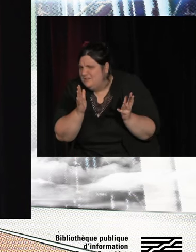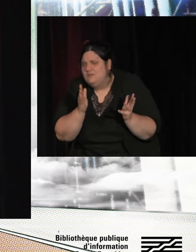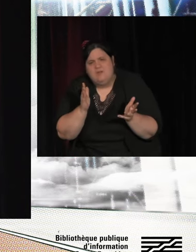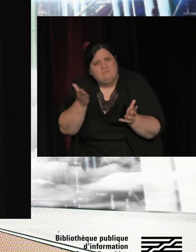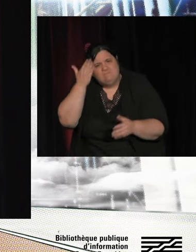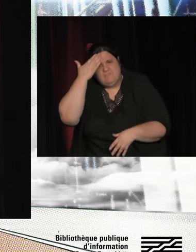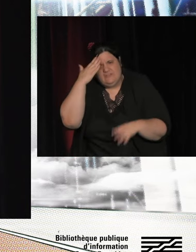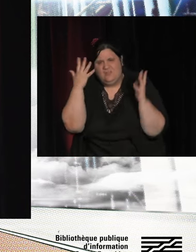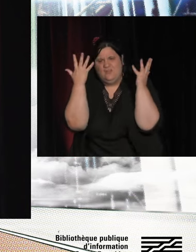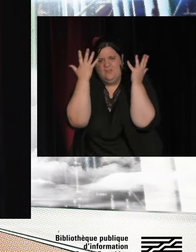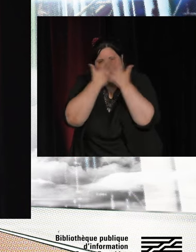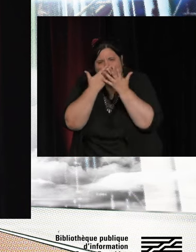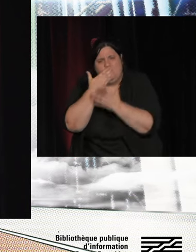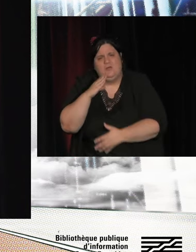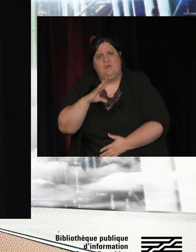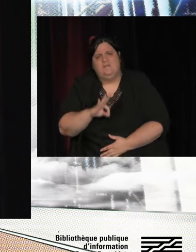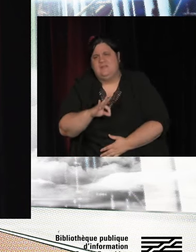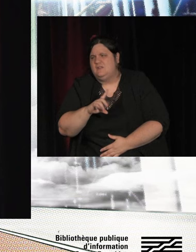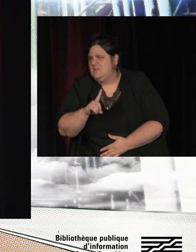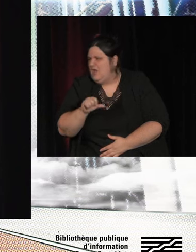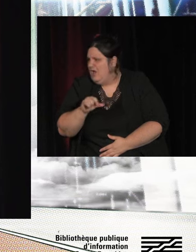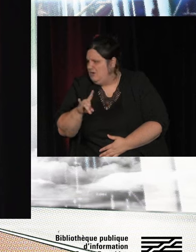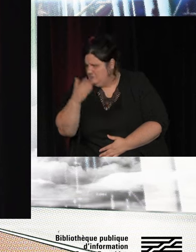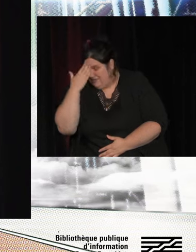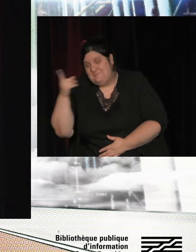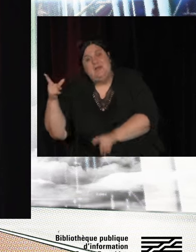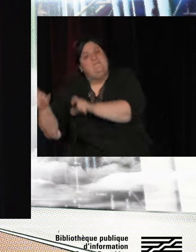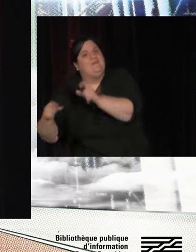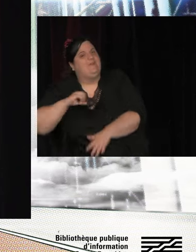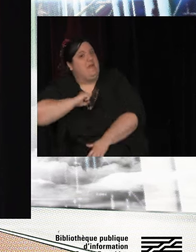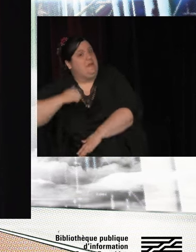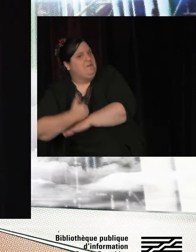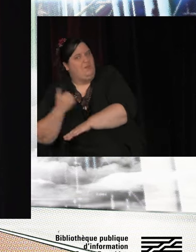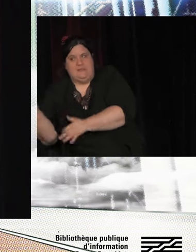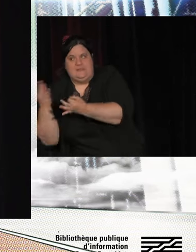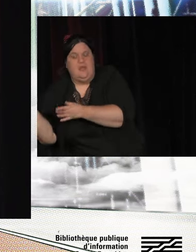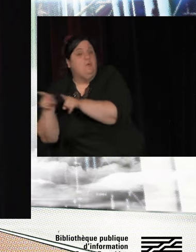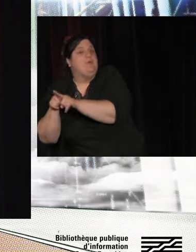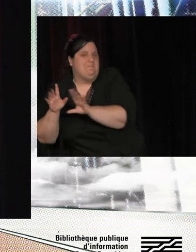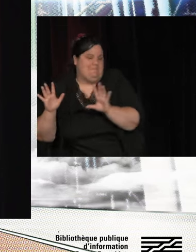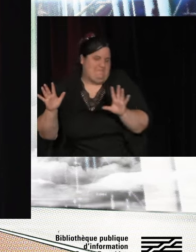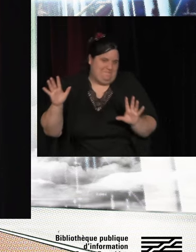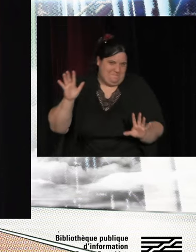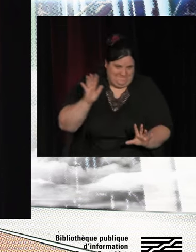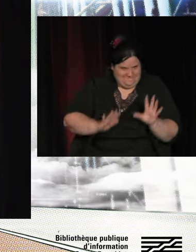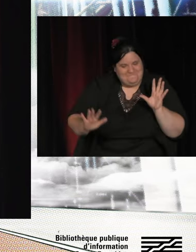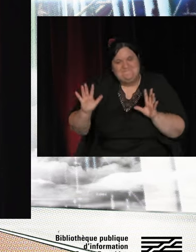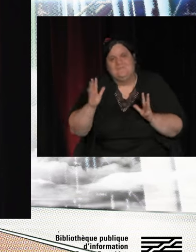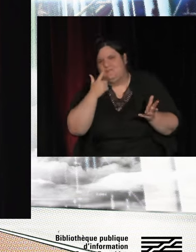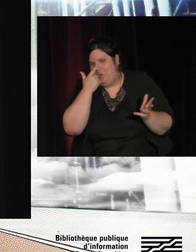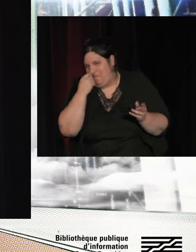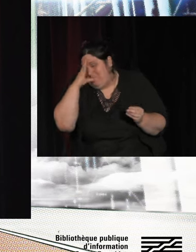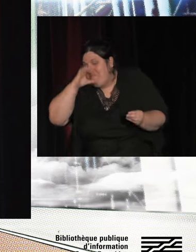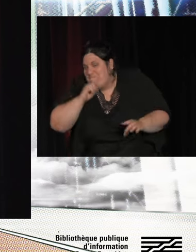l'attention ? Oui. Il y a quelques-uns. C'est marrant, c'est les speedrunners au premier rang aussi. Toute corrélation serait purement fortuite. Non, pas du